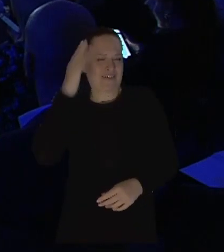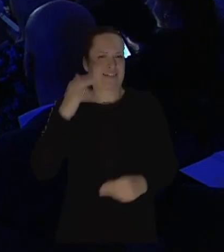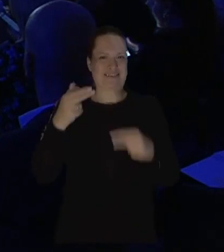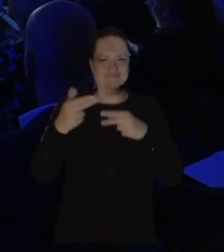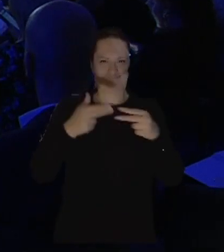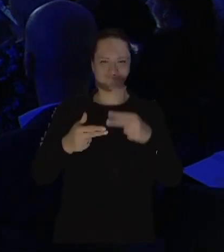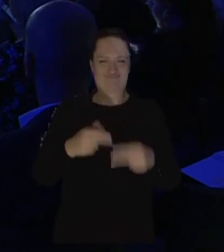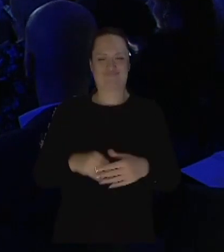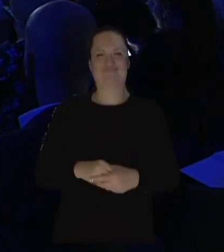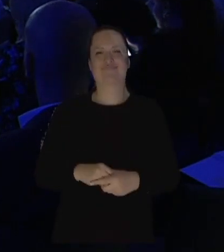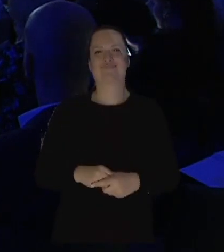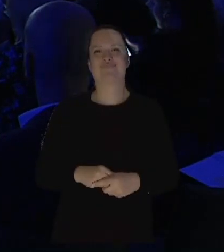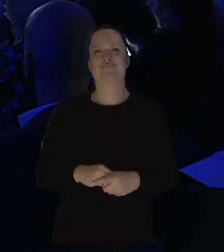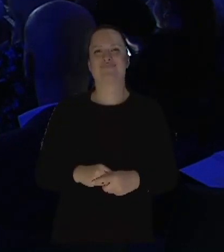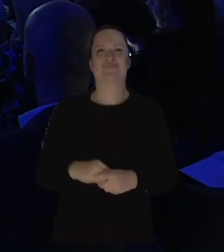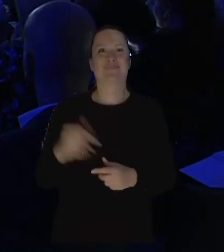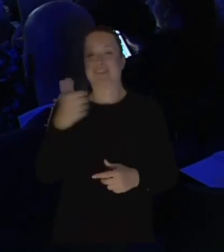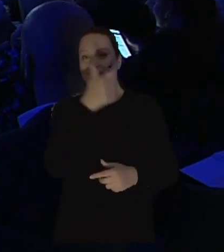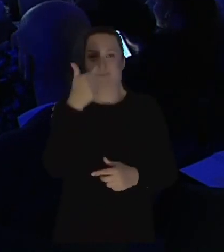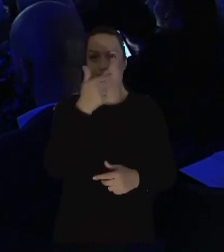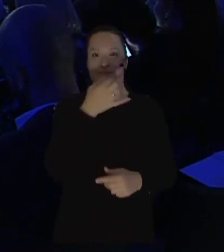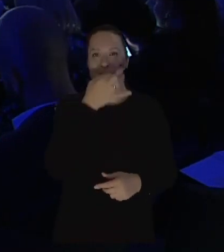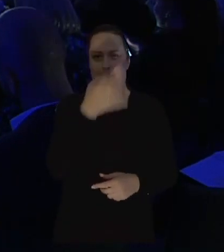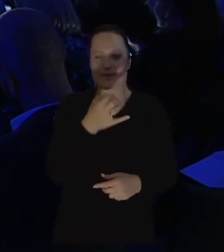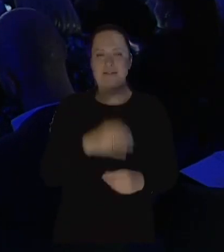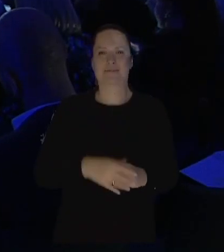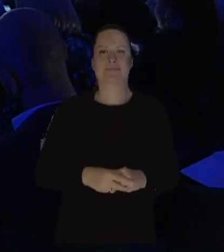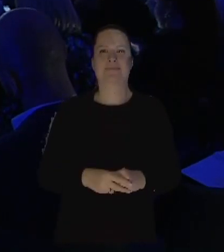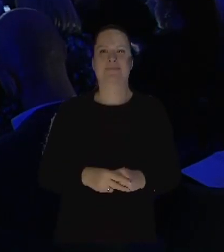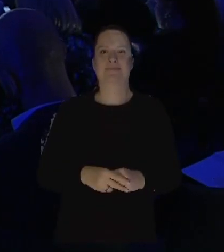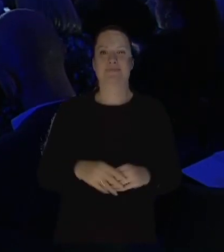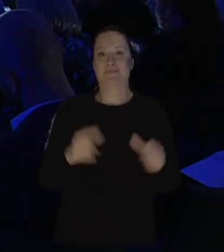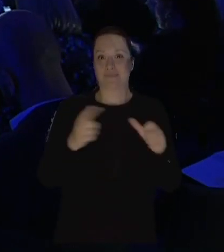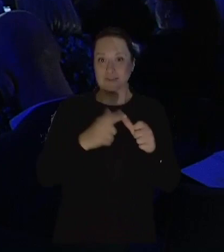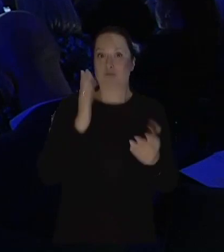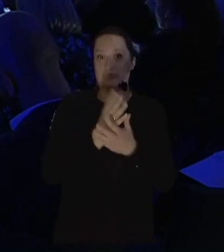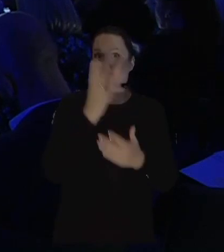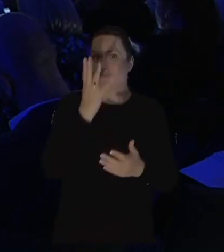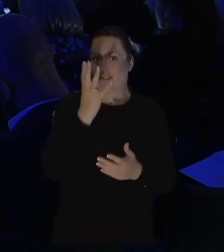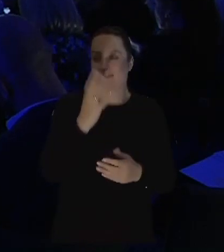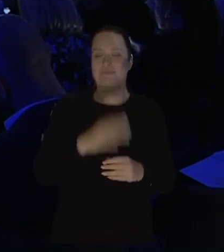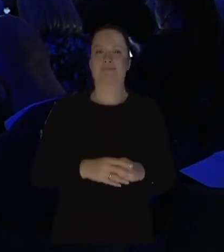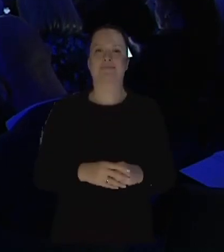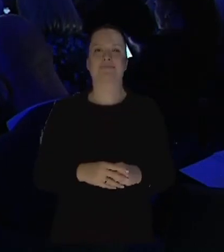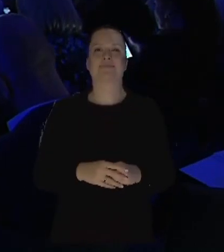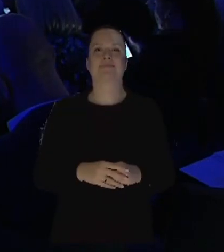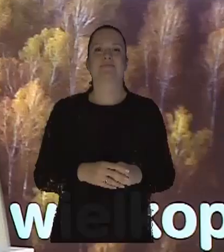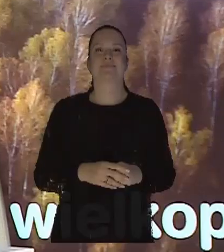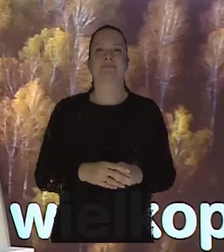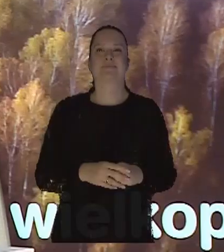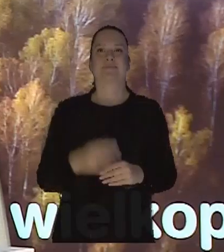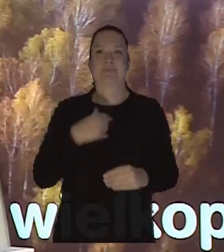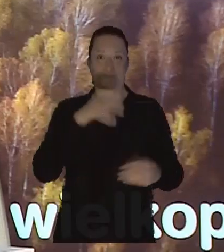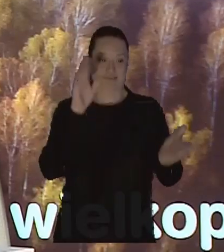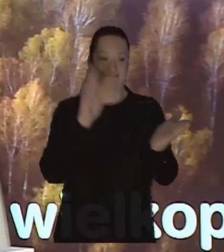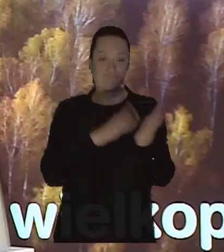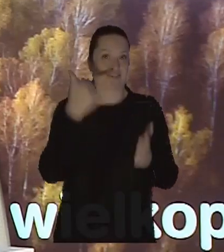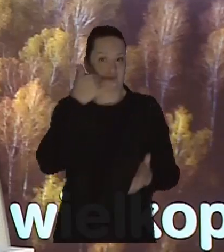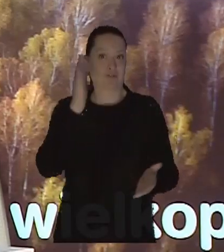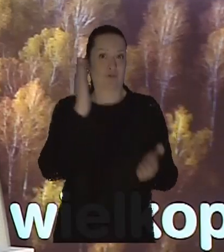teoretyczna. Pierwsze pytanie, czyli czwarte w serii, pojawiło się już u państwa